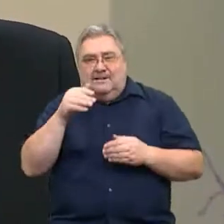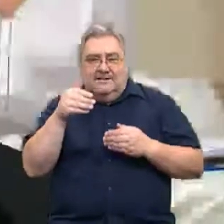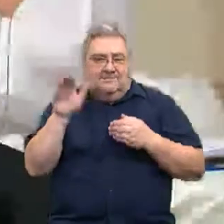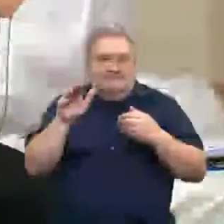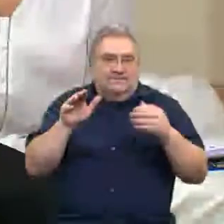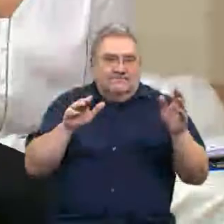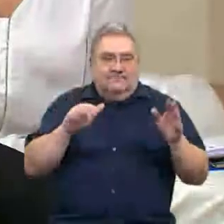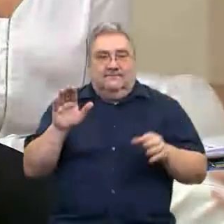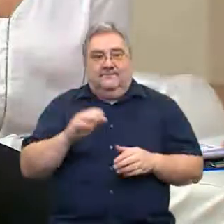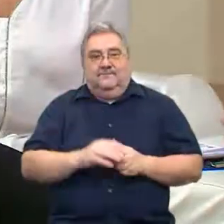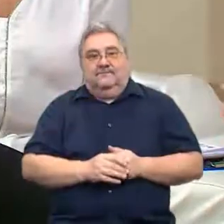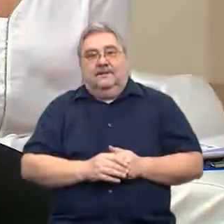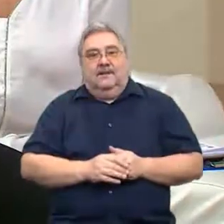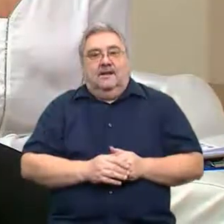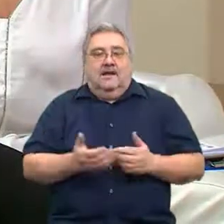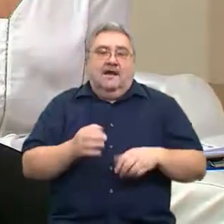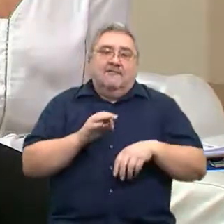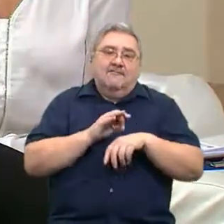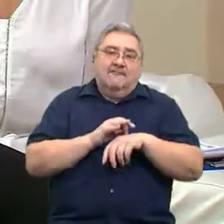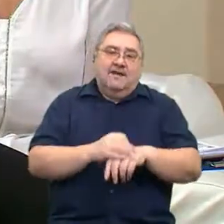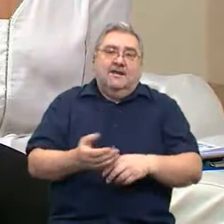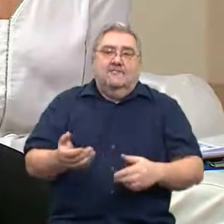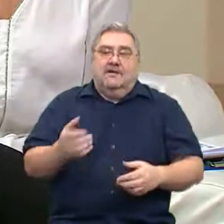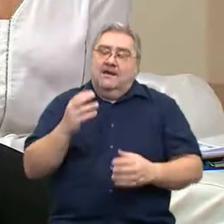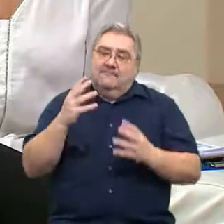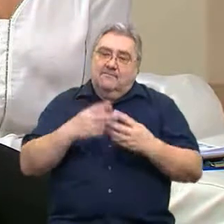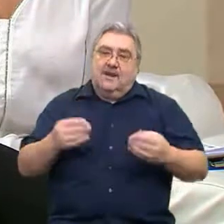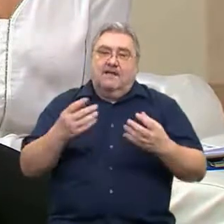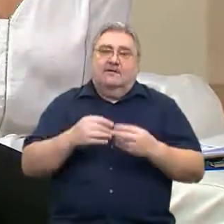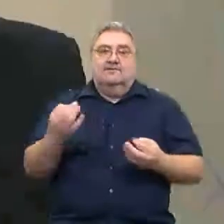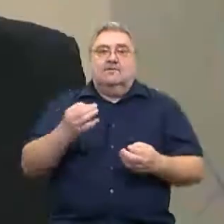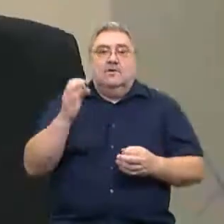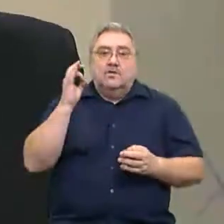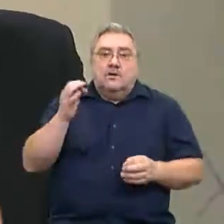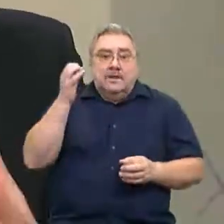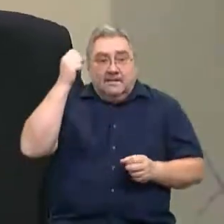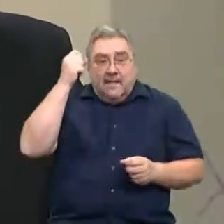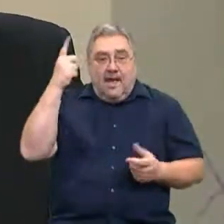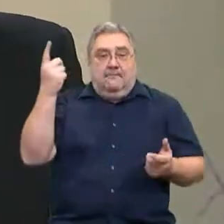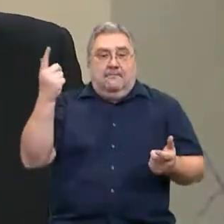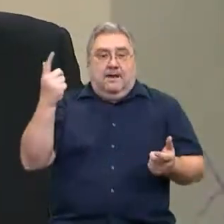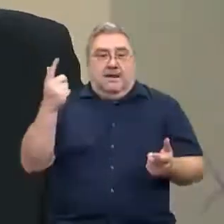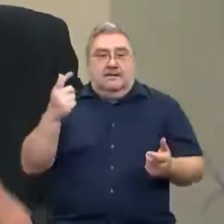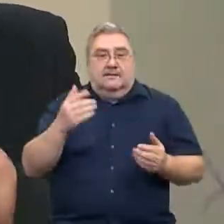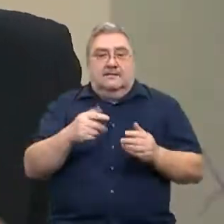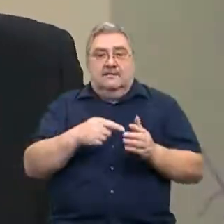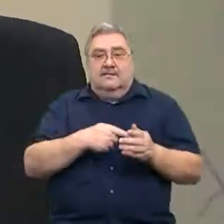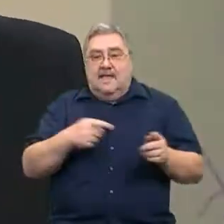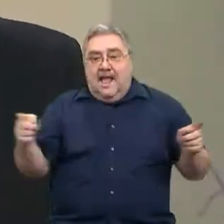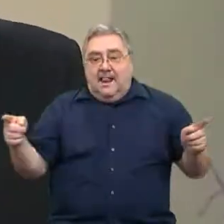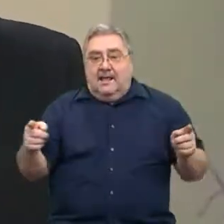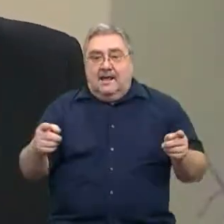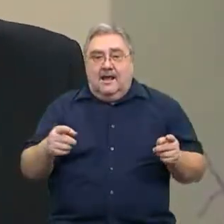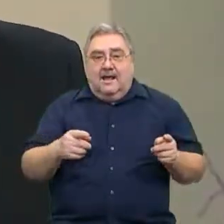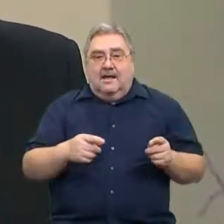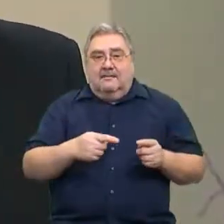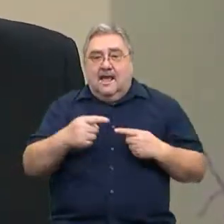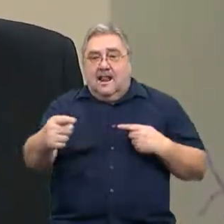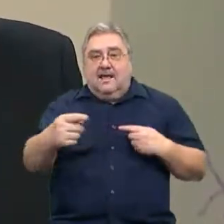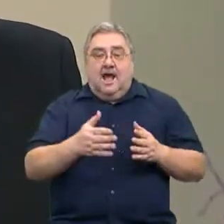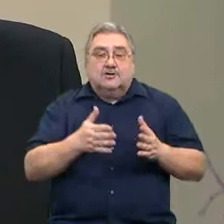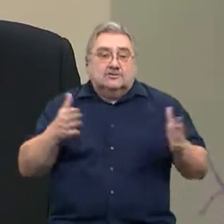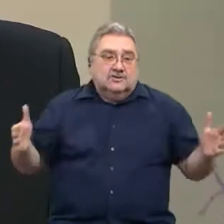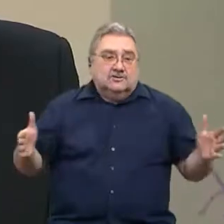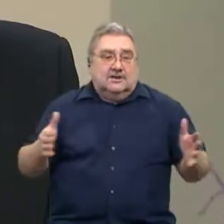teda pacientů, jo, a vedeme nějakým způsobem a říkáme, co je dobrý nápad a co ne, ale délky, šířky, hlavně, aby to sedělo, aby to bylo symetrické